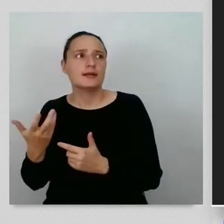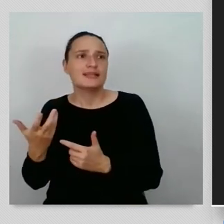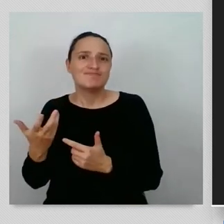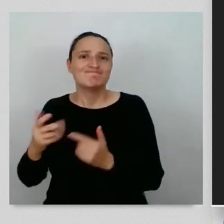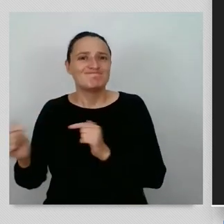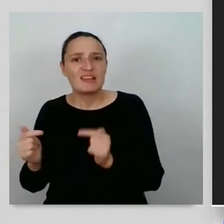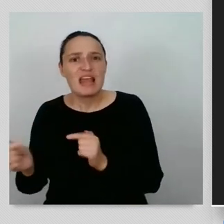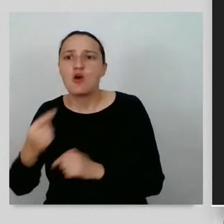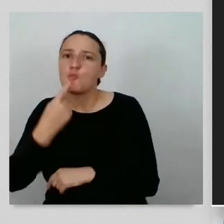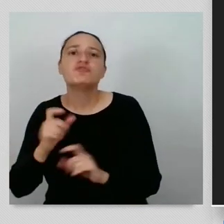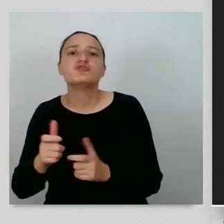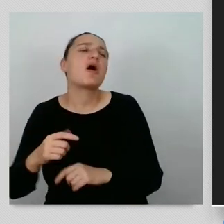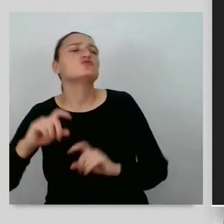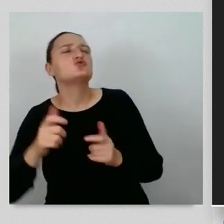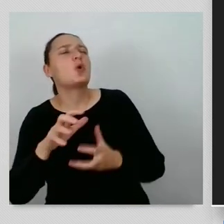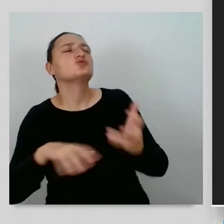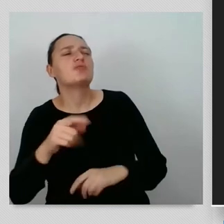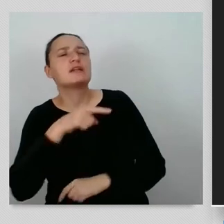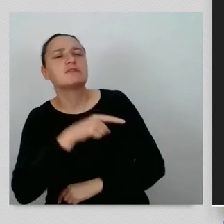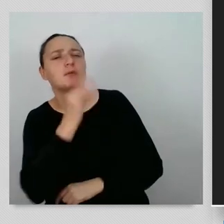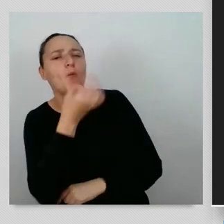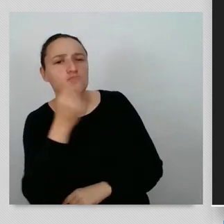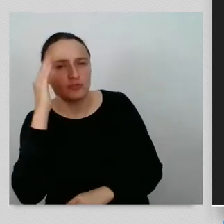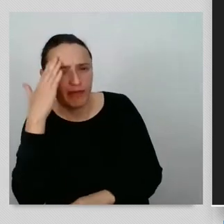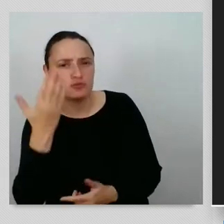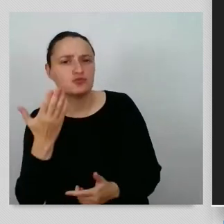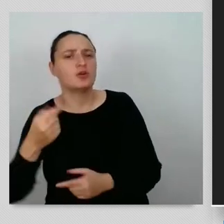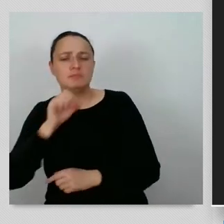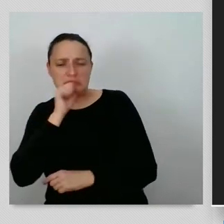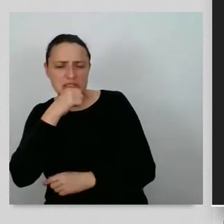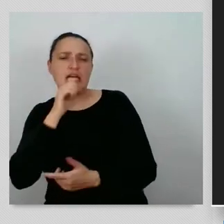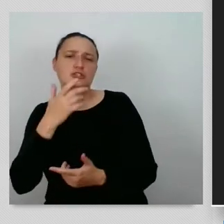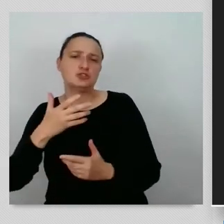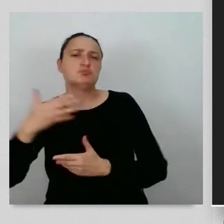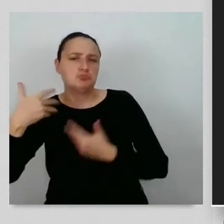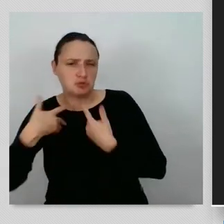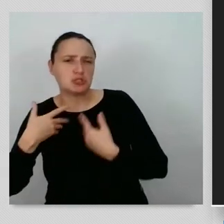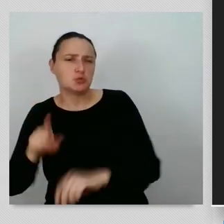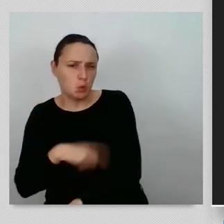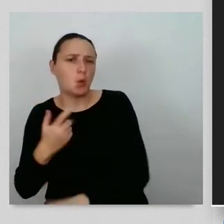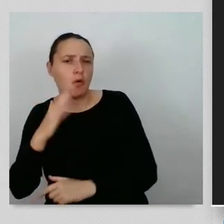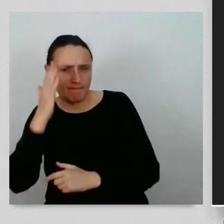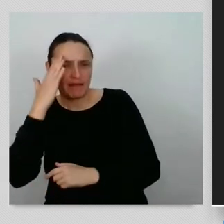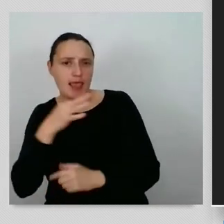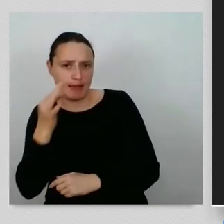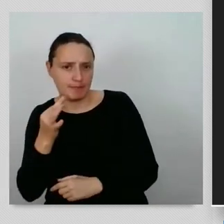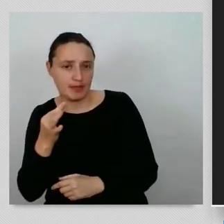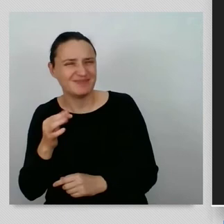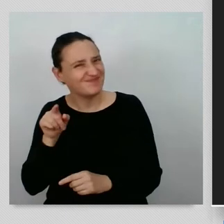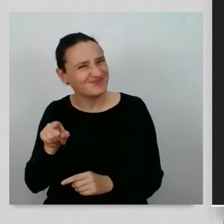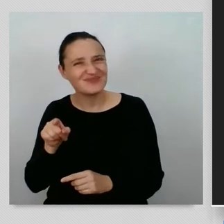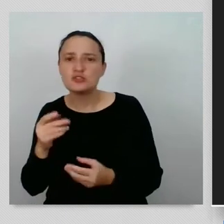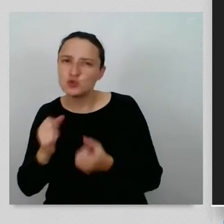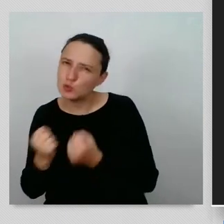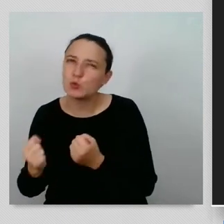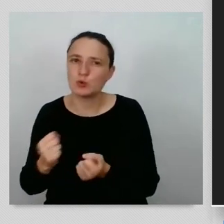dialogu mówi, no co wy wiecie o świecie, prawda? My wiemy, my przeżyliśmy więcej, my wiemy lepiej i to też jest pewna trudność